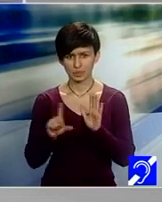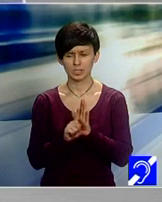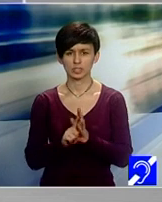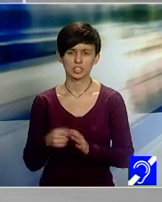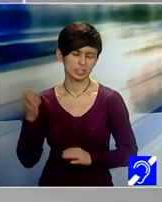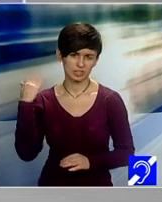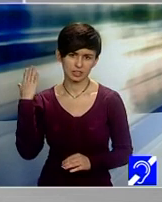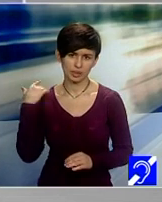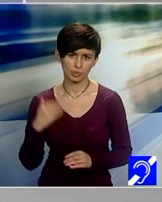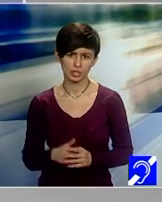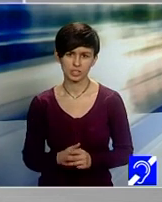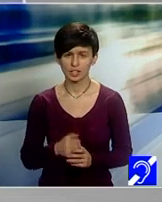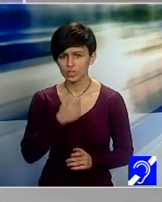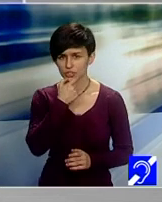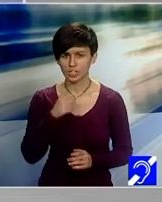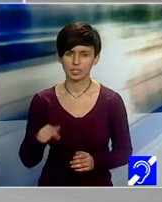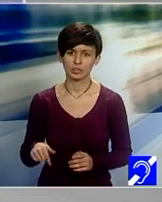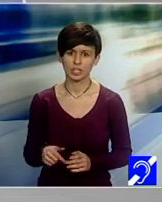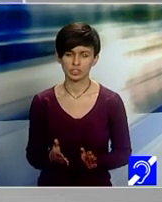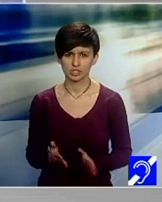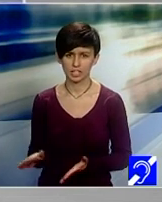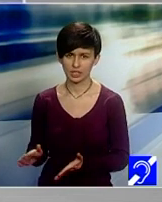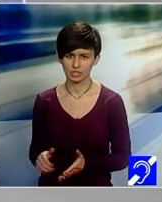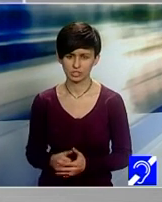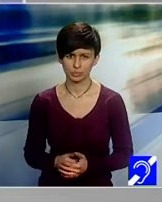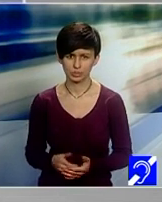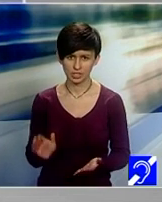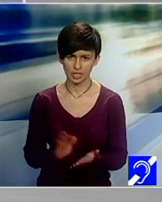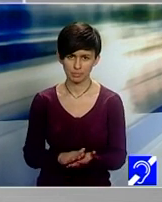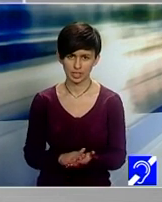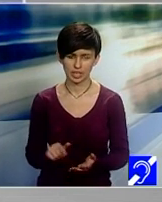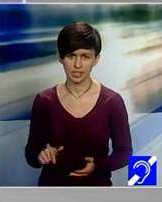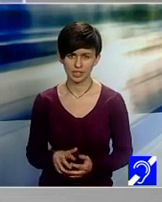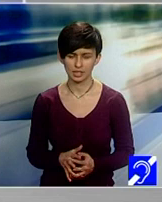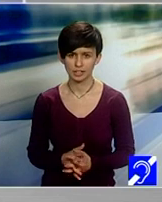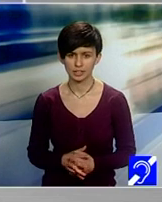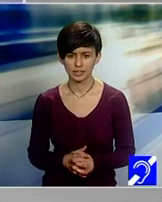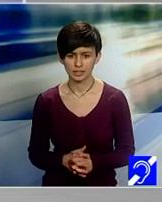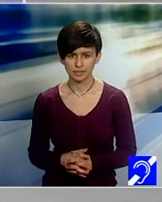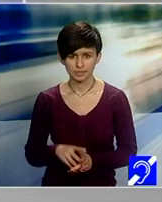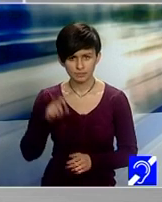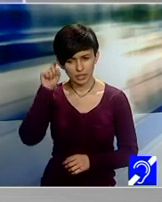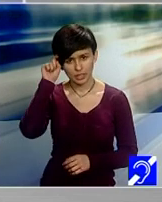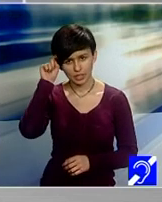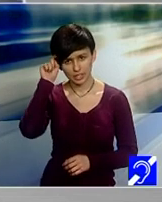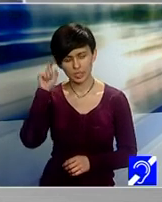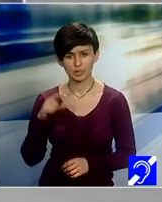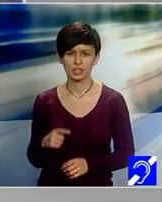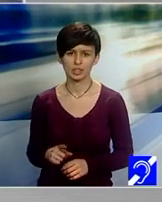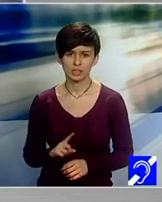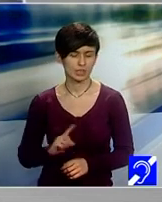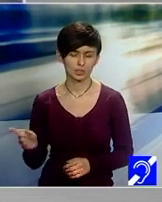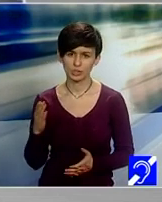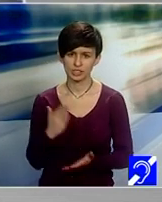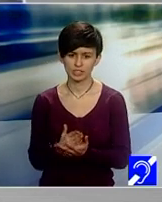de mai demult și anul acesta a început punerea ei în aplicare. Considerăm că e foarte nedrept. Este de la nivel european,